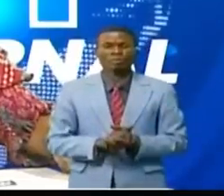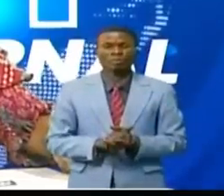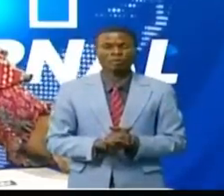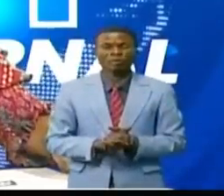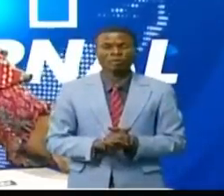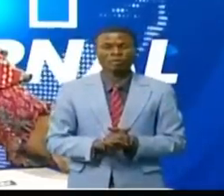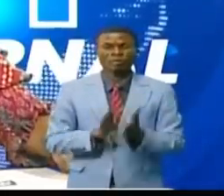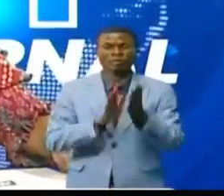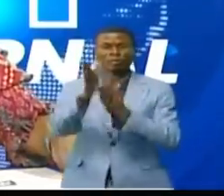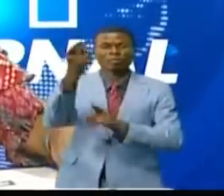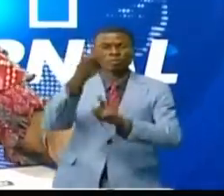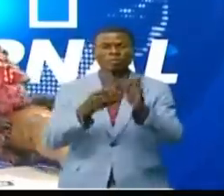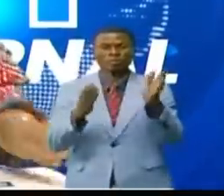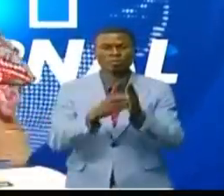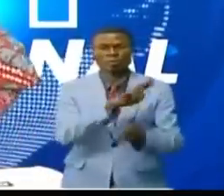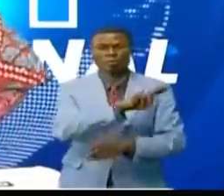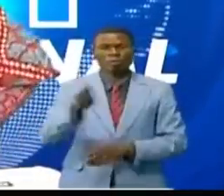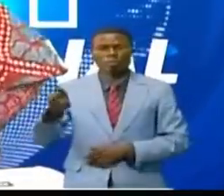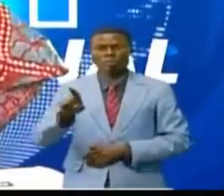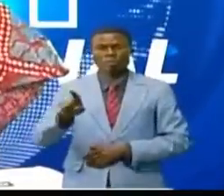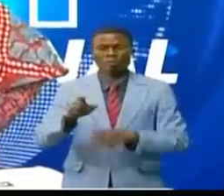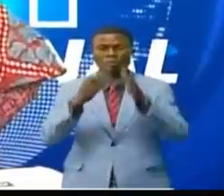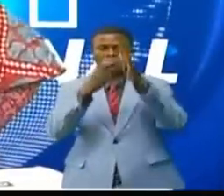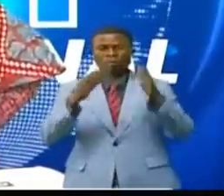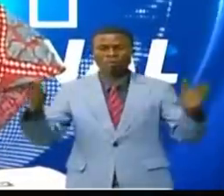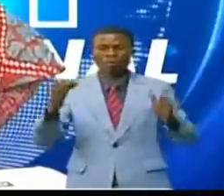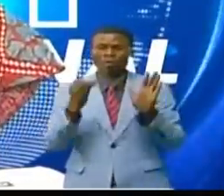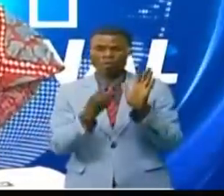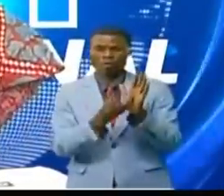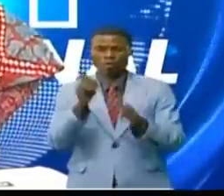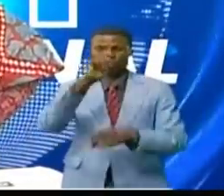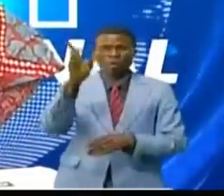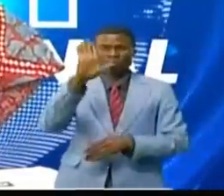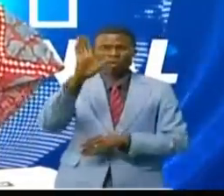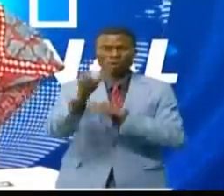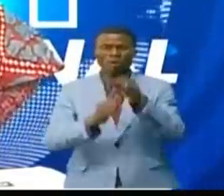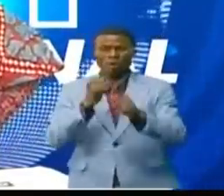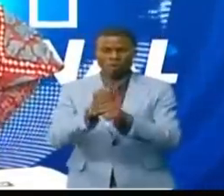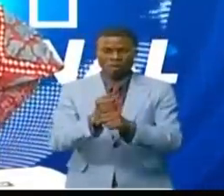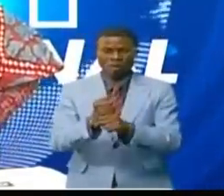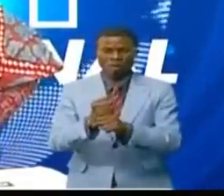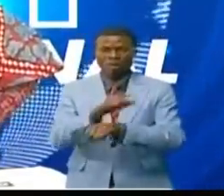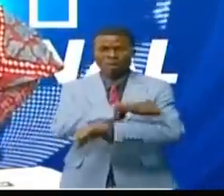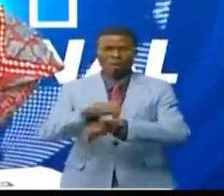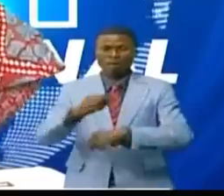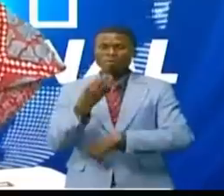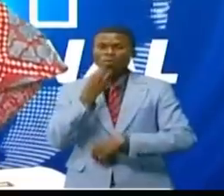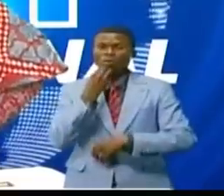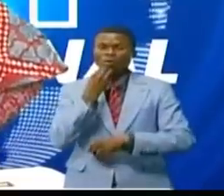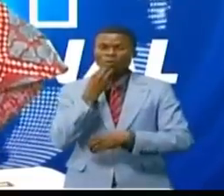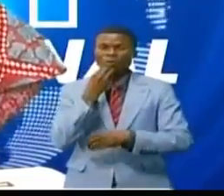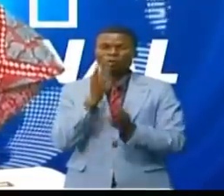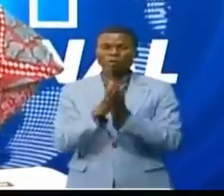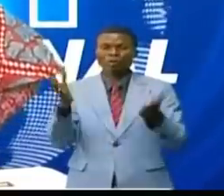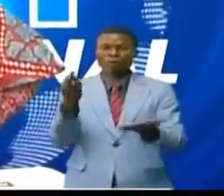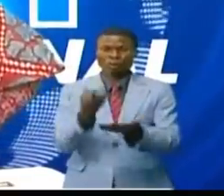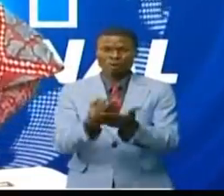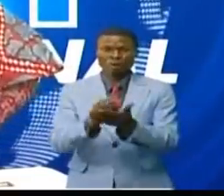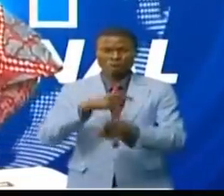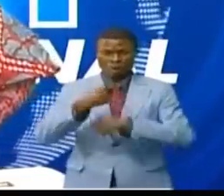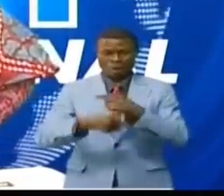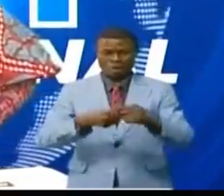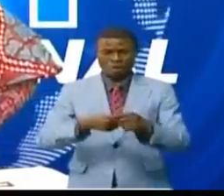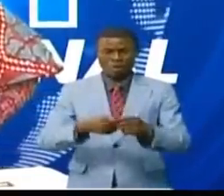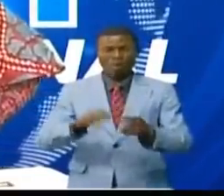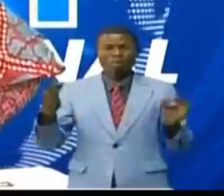C'était le 15 septembre 1987, 35 ans jour pour jour depuis que l'Inspection générale de finances a été créée. Et pour